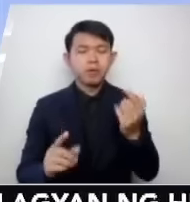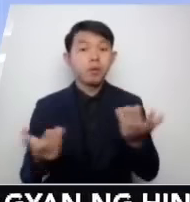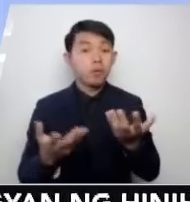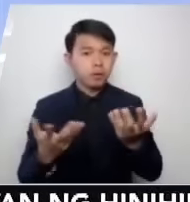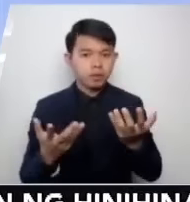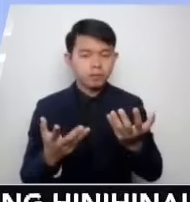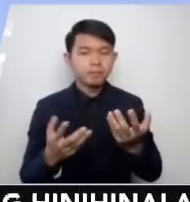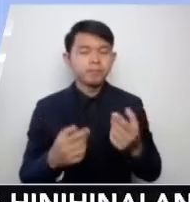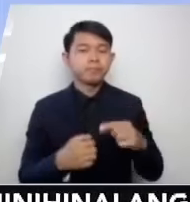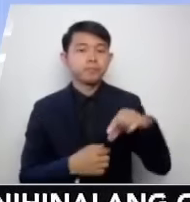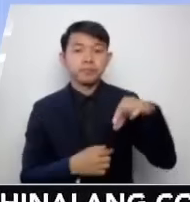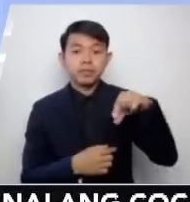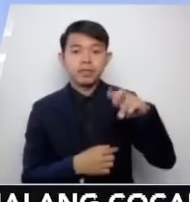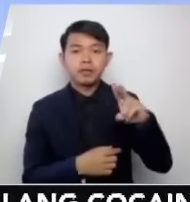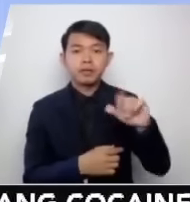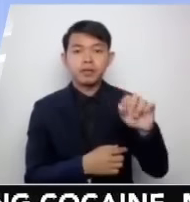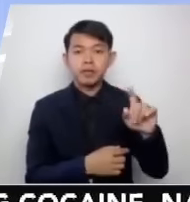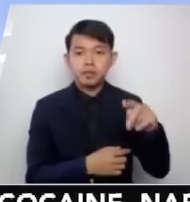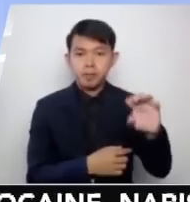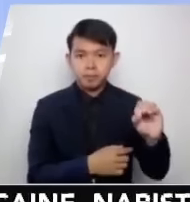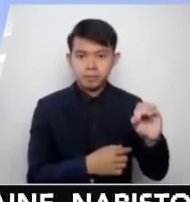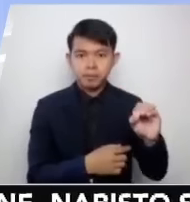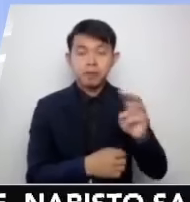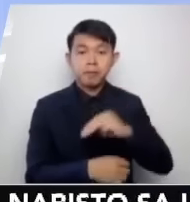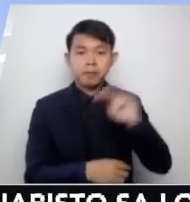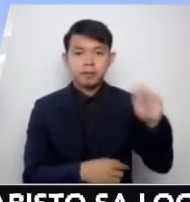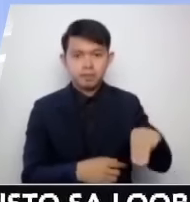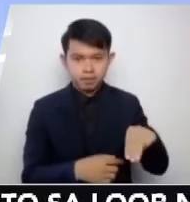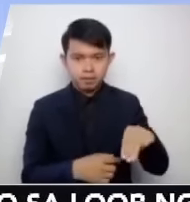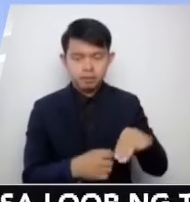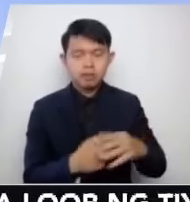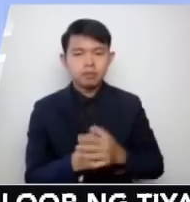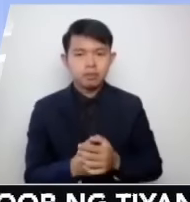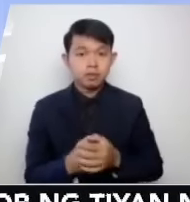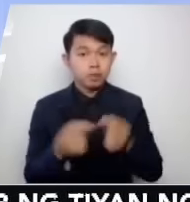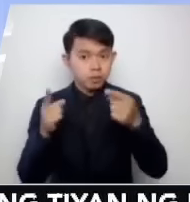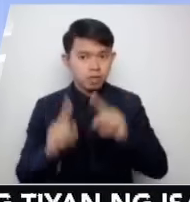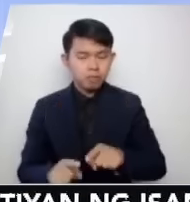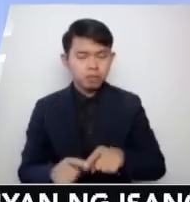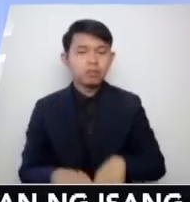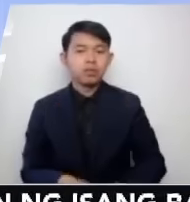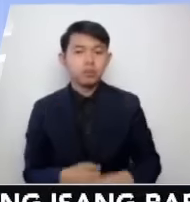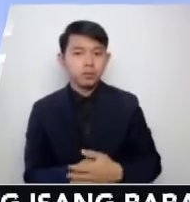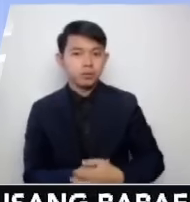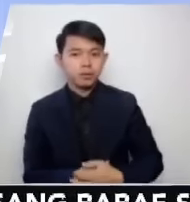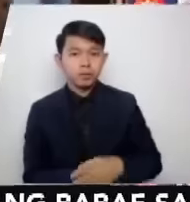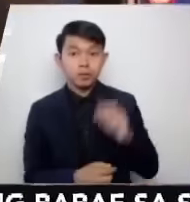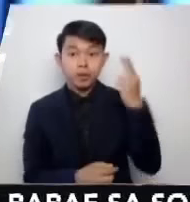na saksihan mismo ng tsuhin ng binaril. Balitang hatid ni Jomer Apresto.